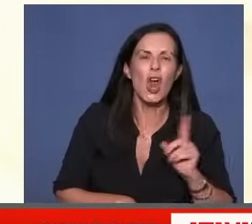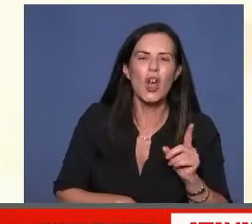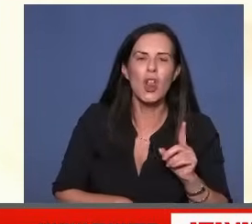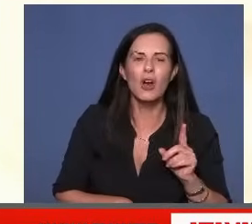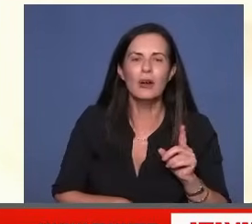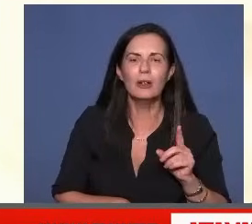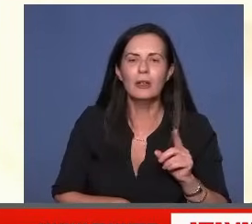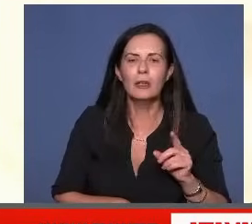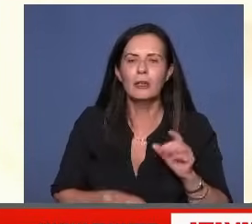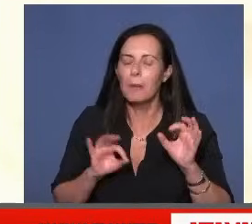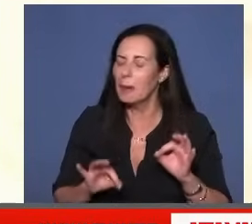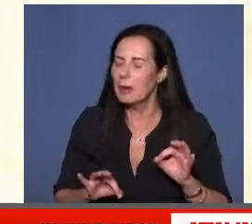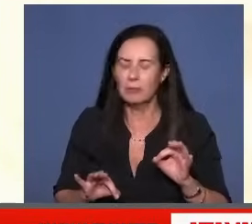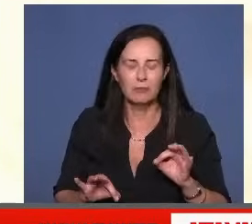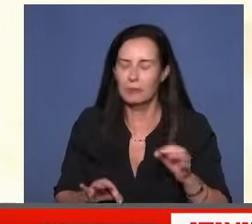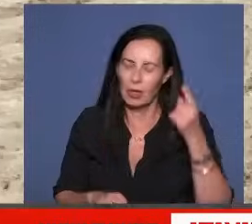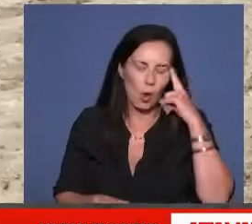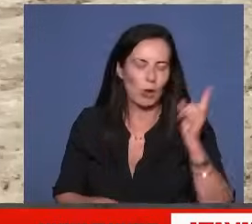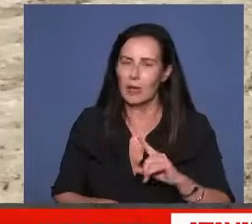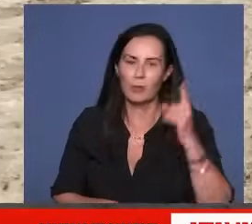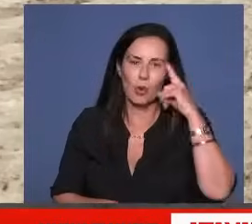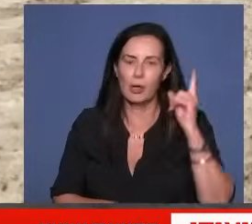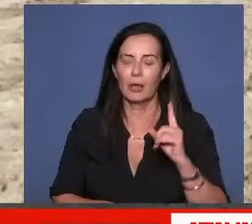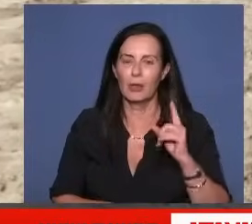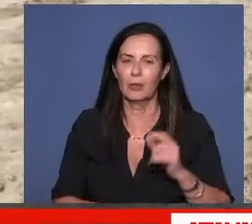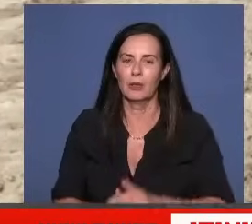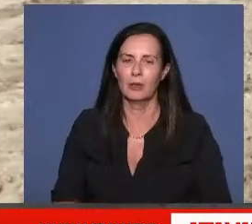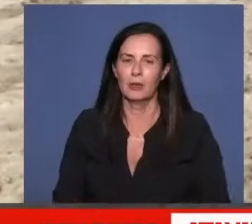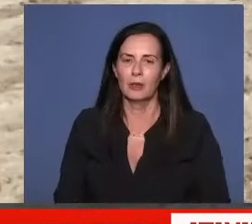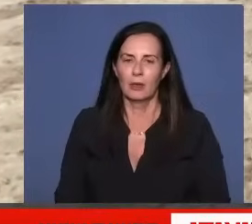כאילו, באמת, לא ידענו, לא ידענו.